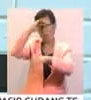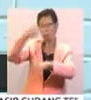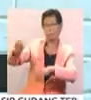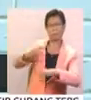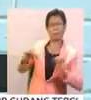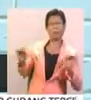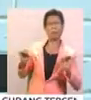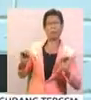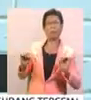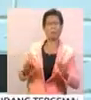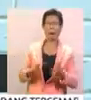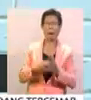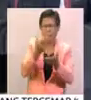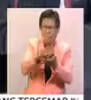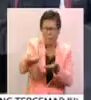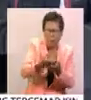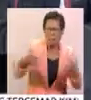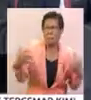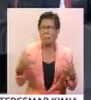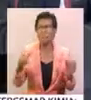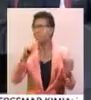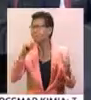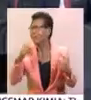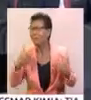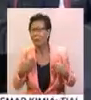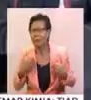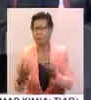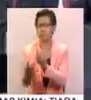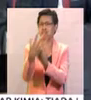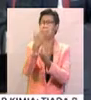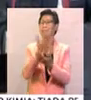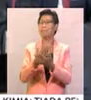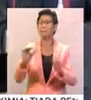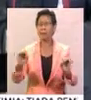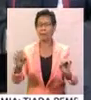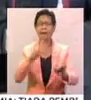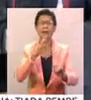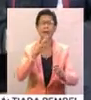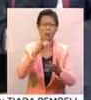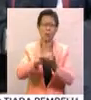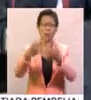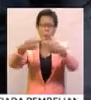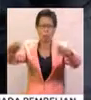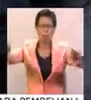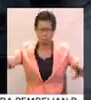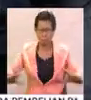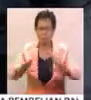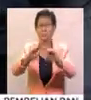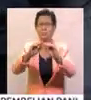disebut sebagai pembelian panik. Tidak ada. Beliau